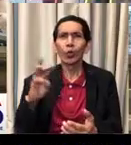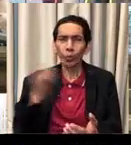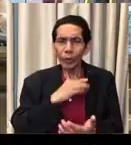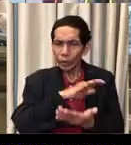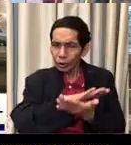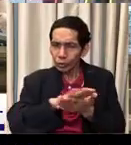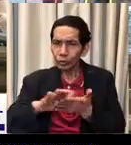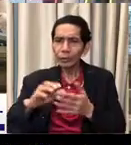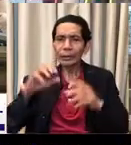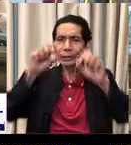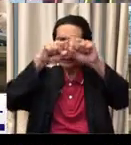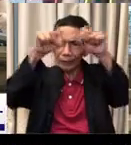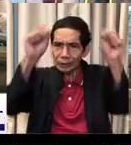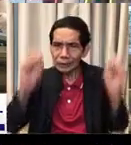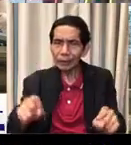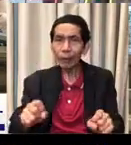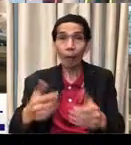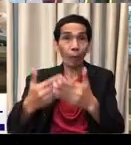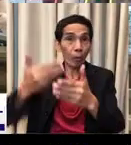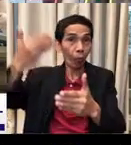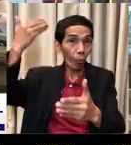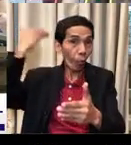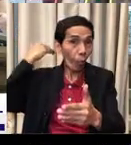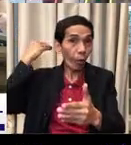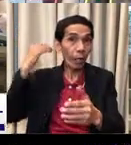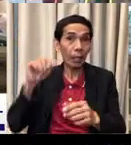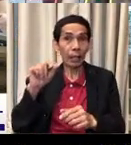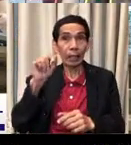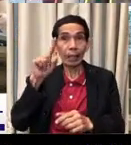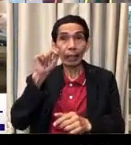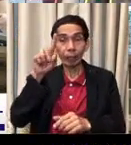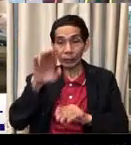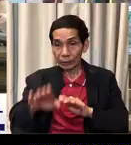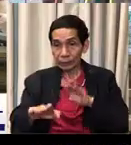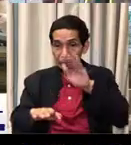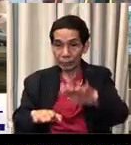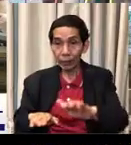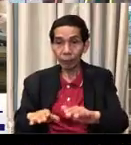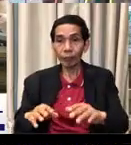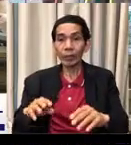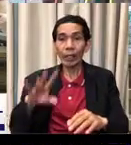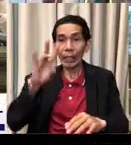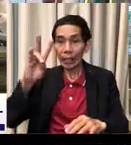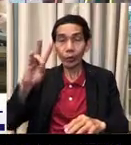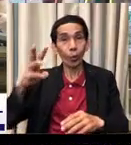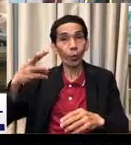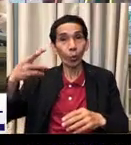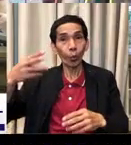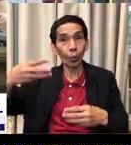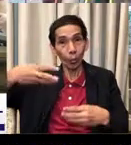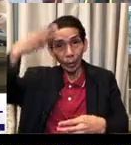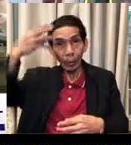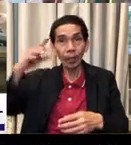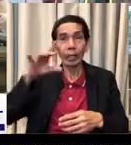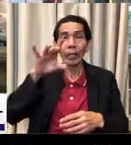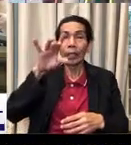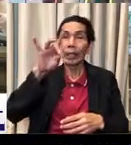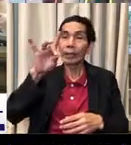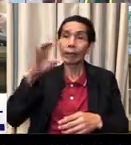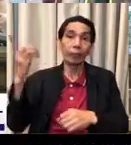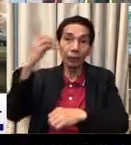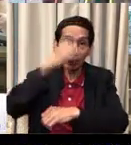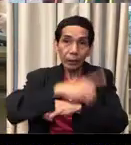namin yung sistema eh. Dati nga, di ba? 11 steps, 8 windows, o X number of days.